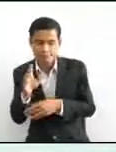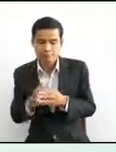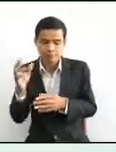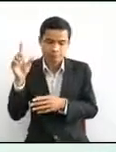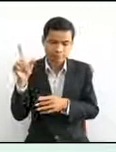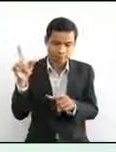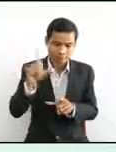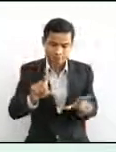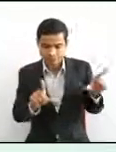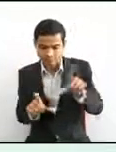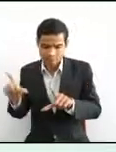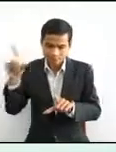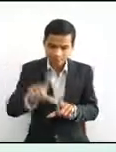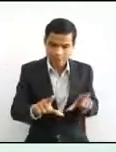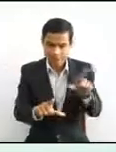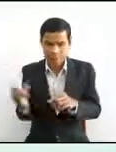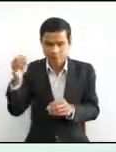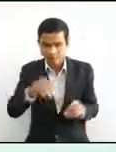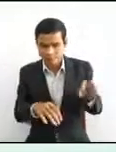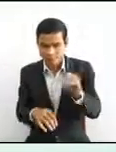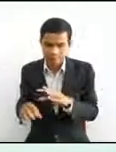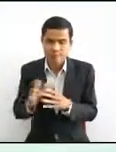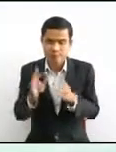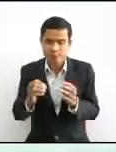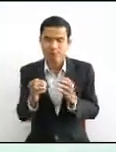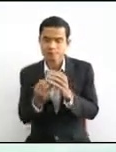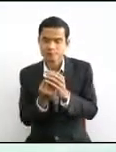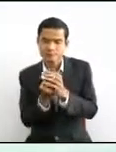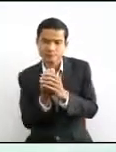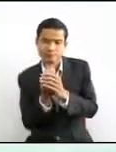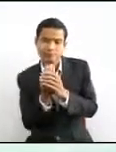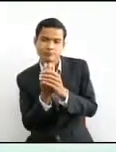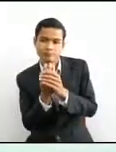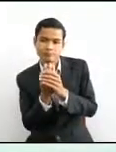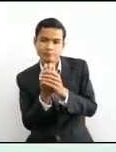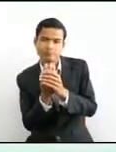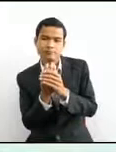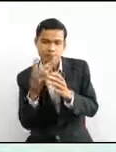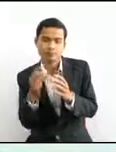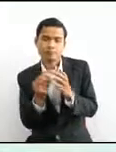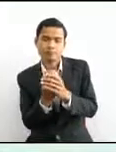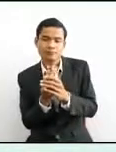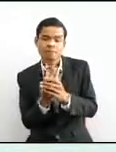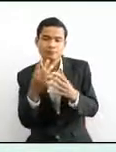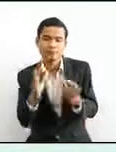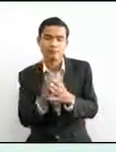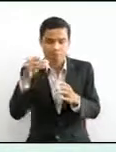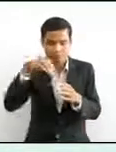đông nó cư miên đỏ ná. Đỏ, đỏ hai, bằng cư giờ tới. Tự đâm, chà, con tự ạc ní. Chà, tết